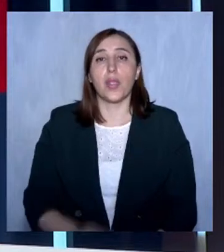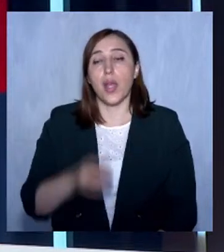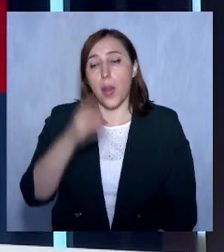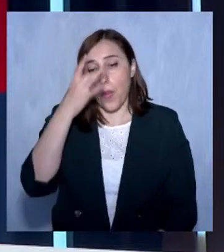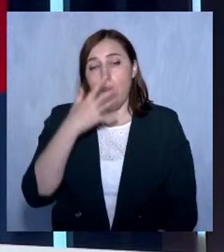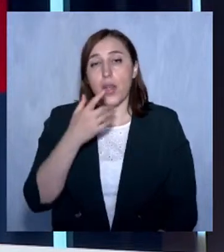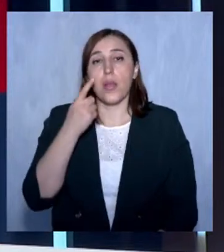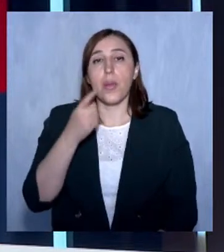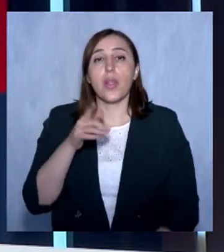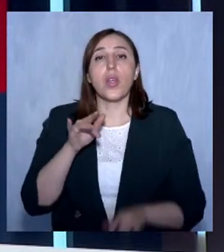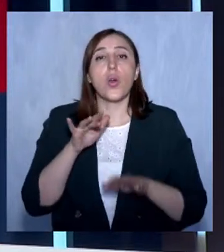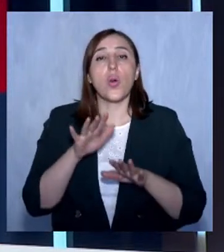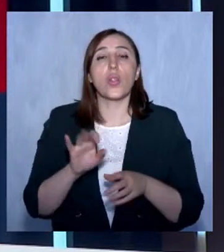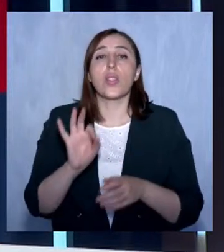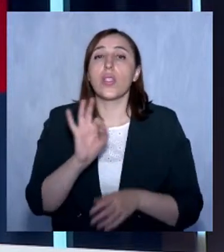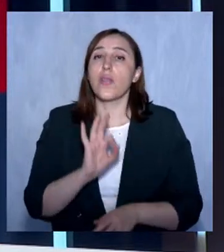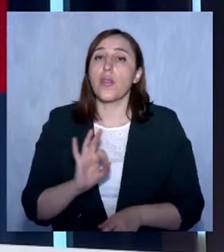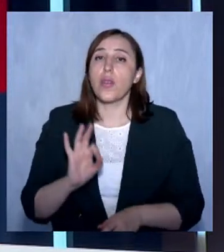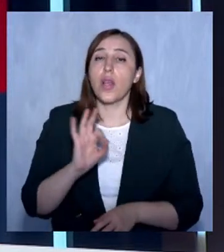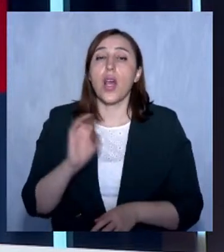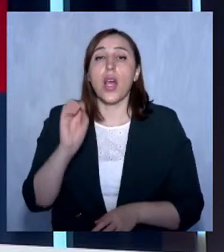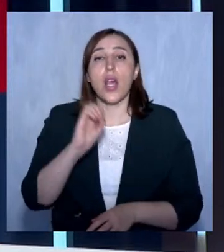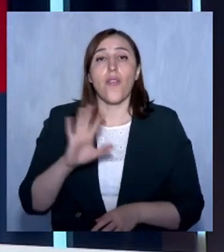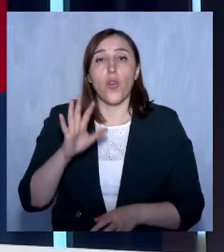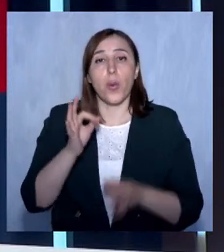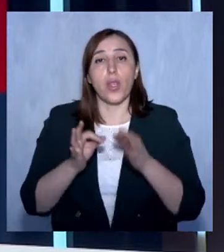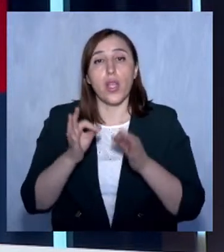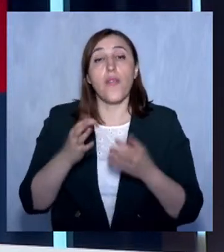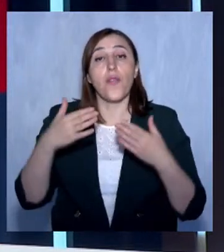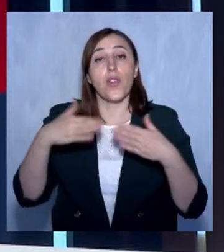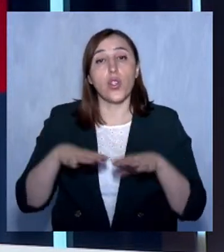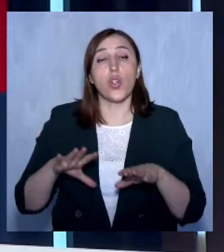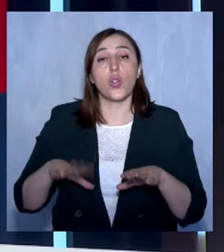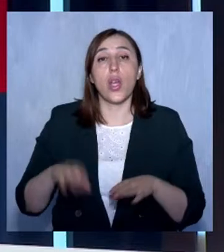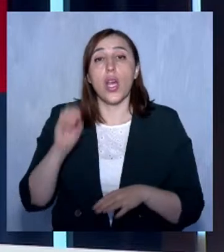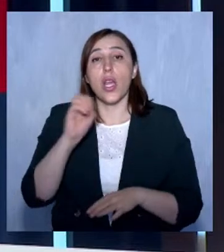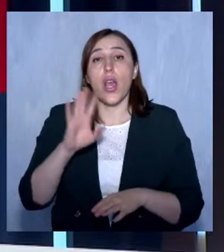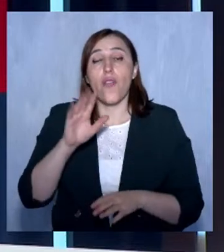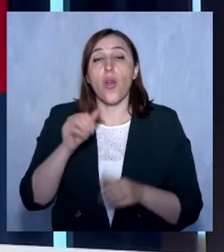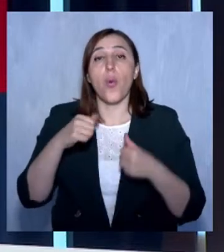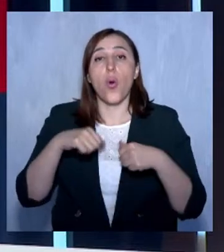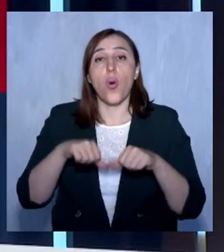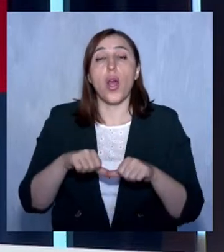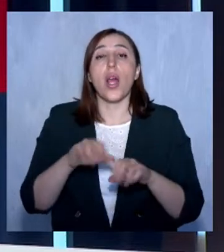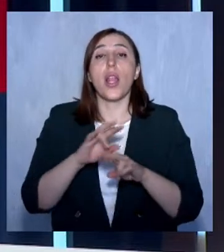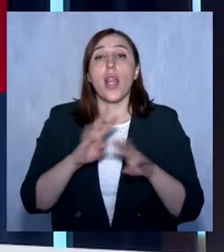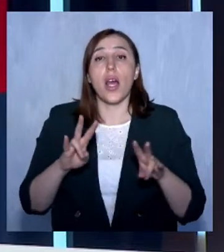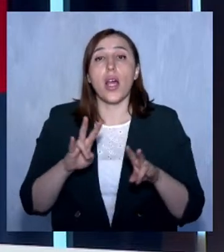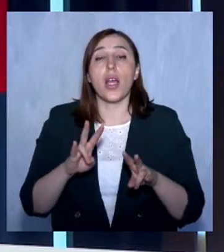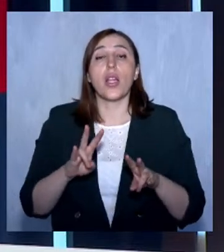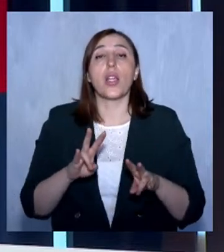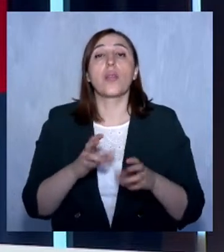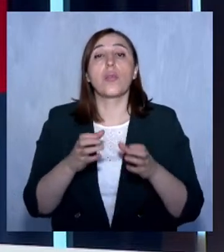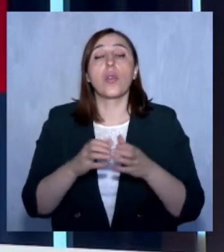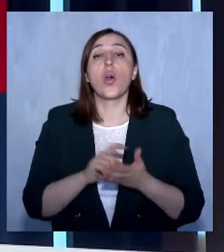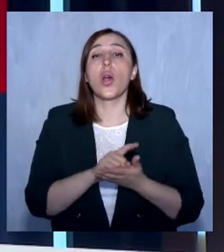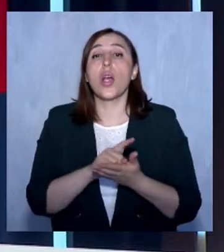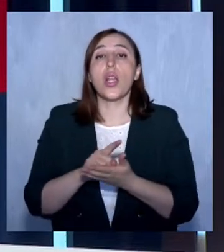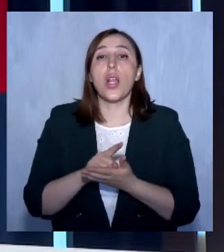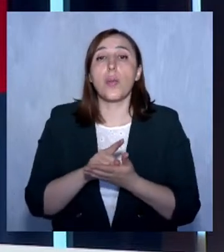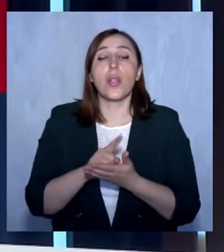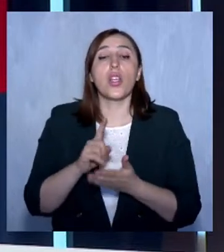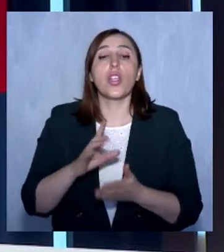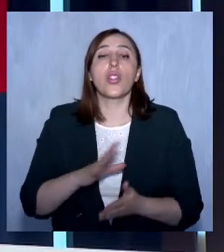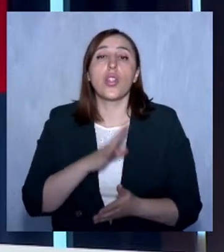Մարդի մեկի գործելի վերաբերել եվրոպական դատրանի վջրներից հետո եվրոպայի խողորդի նախարների կոմիտենք հնարկում է, թե ինչ կայլեր է